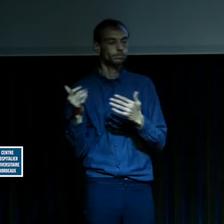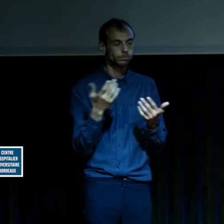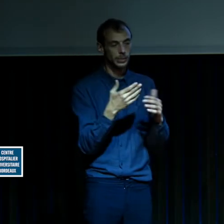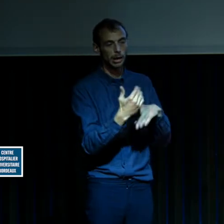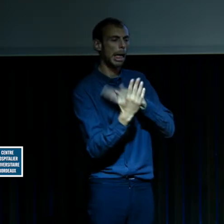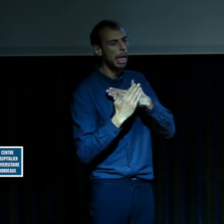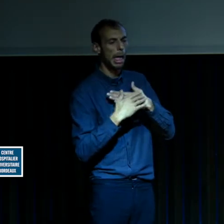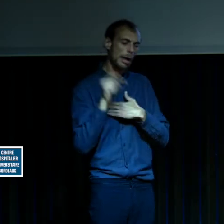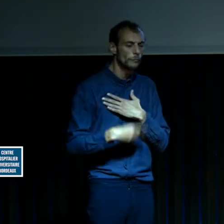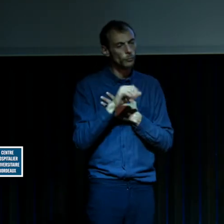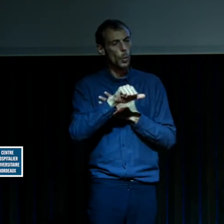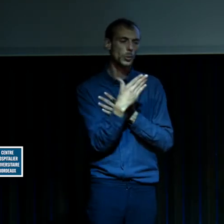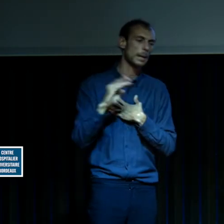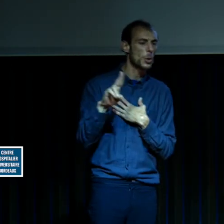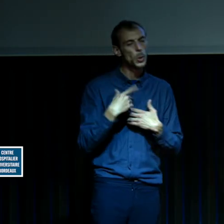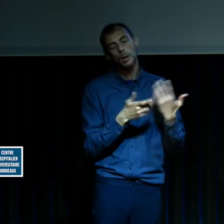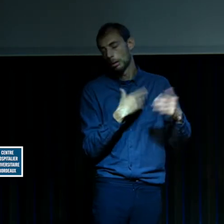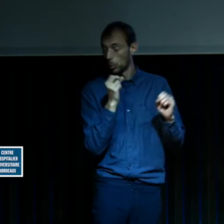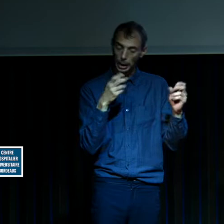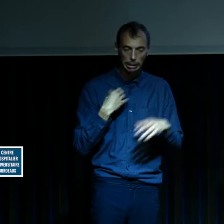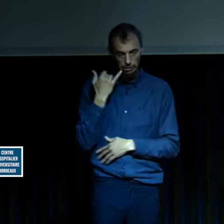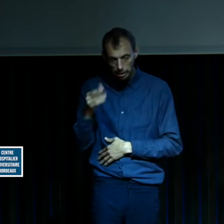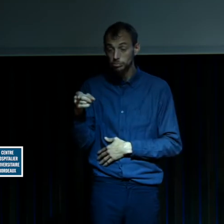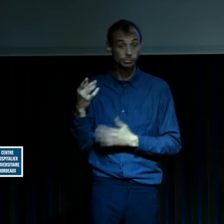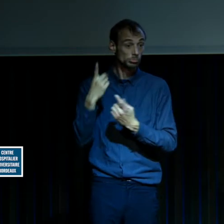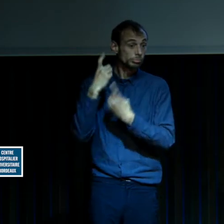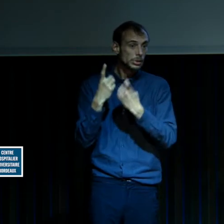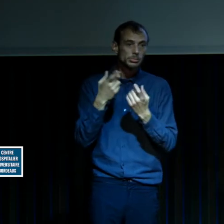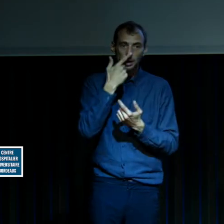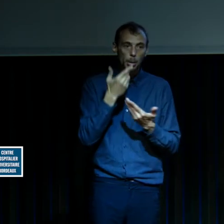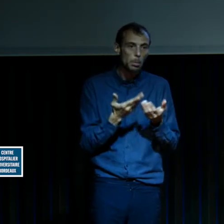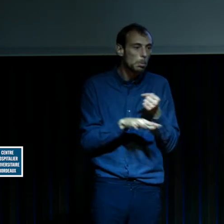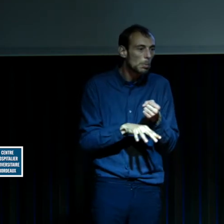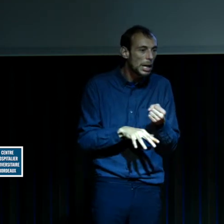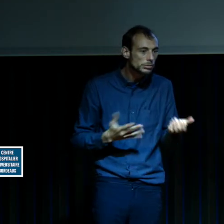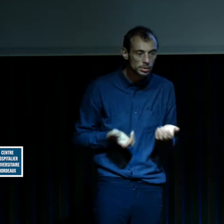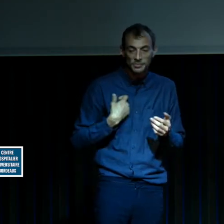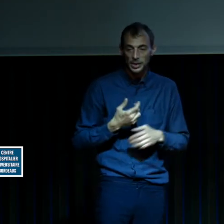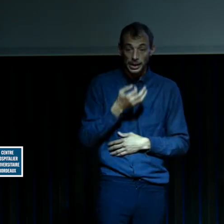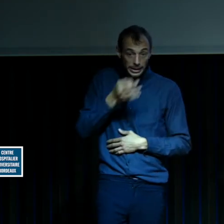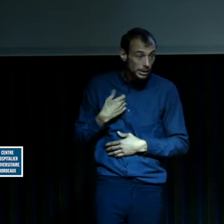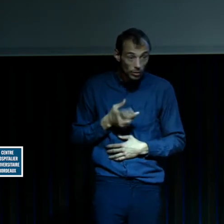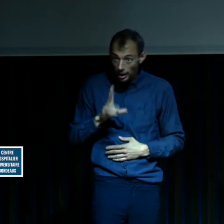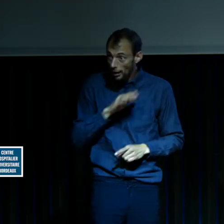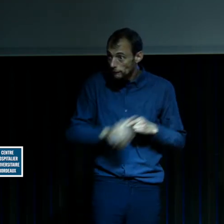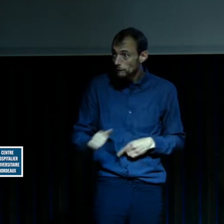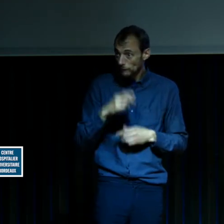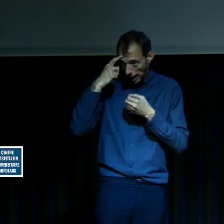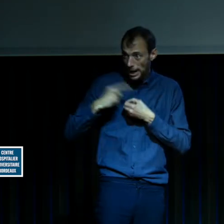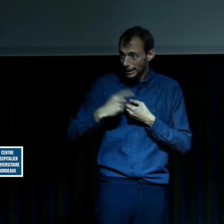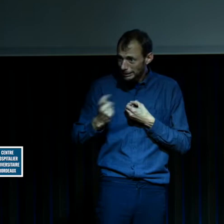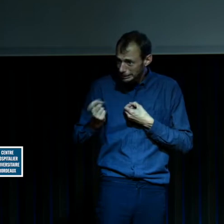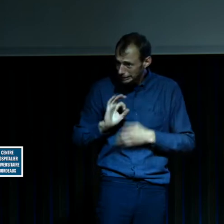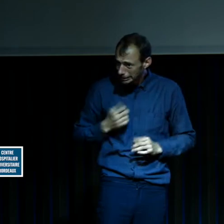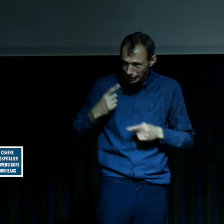au téléphone. Alors, ils m'ont fait un interrogatoire de base et je leur ai dit je fais un AVC, je fais un AVC, mais ils m'ont pas cru.